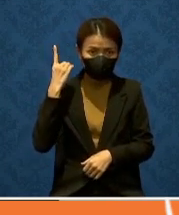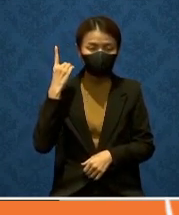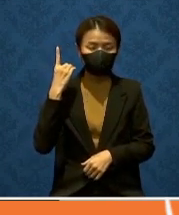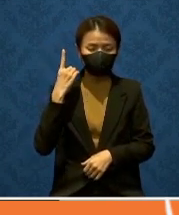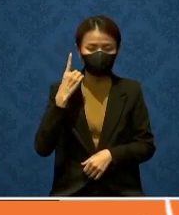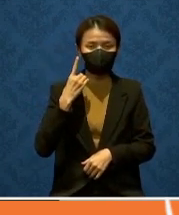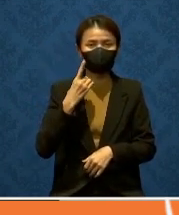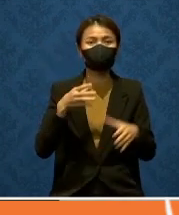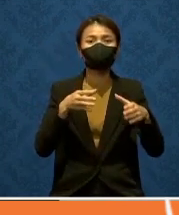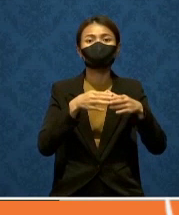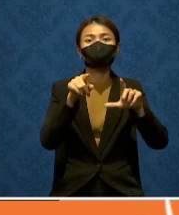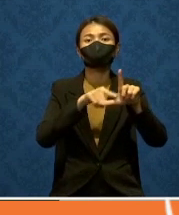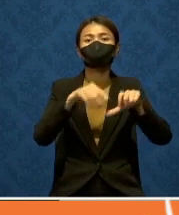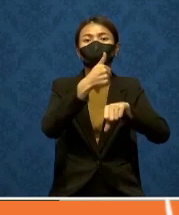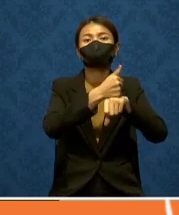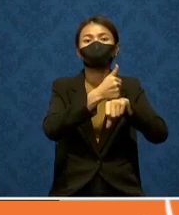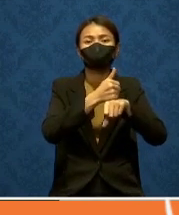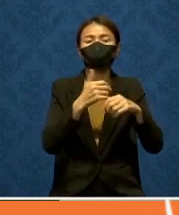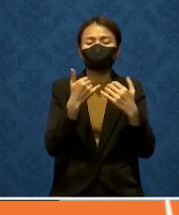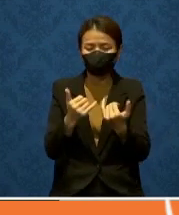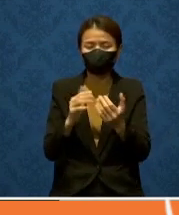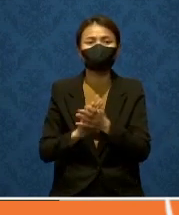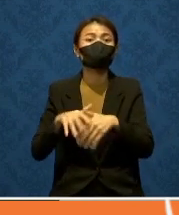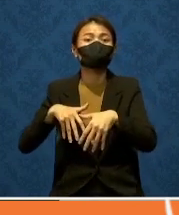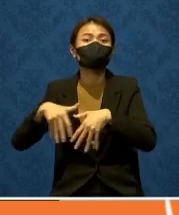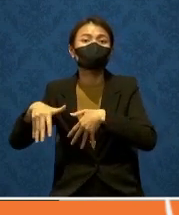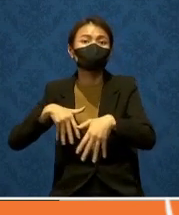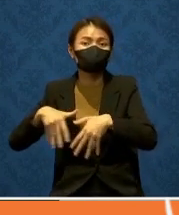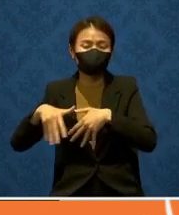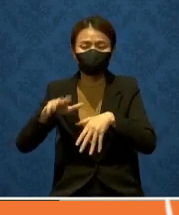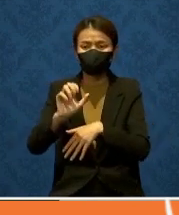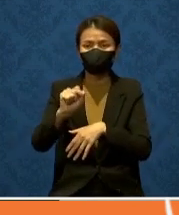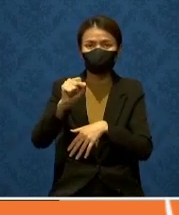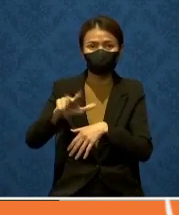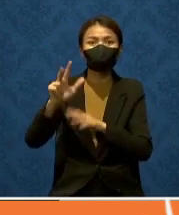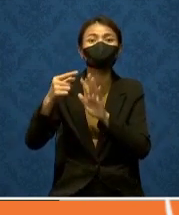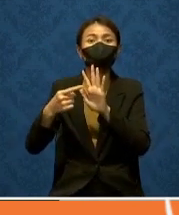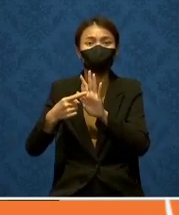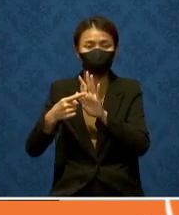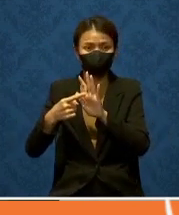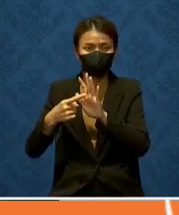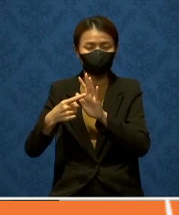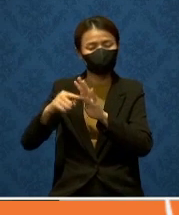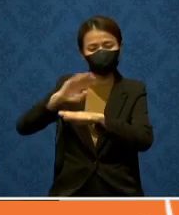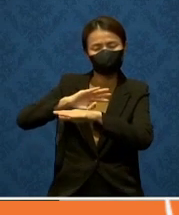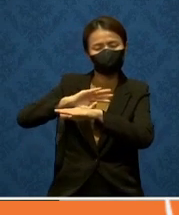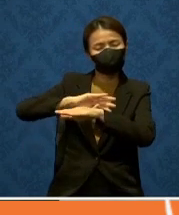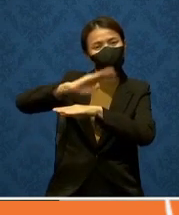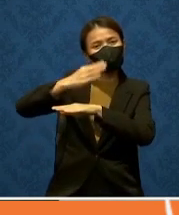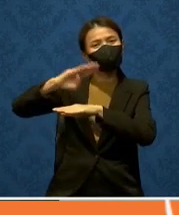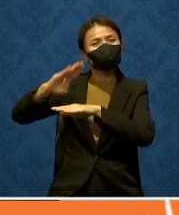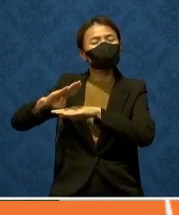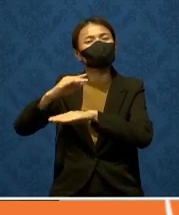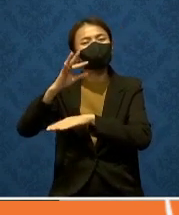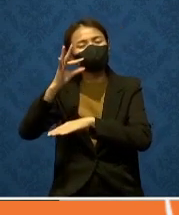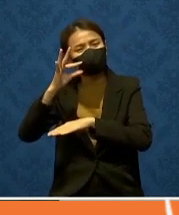าสต้อนรับพี่น้องจากสภาชนเผ่าพื้นเมืองนะครับเพื่อที่จะมาพูดคุยในร่างกฎหมายของพว